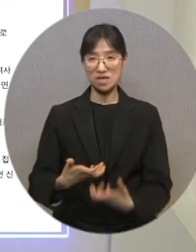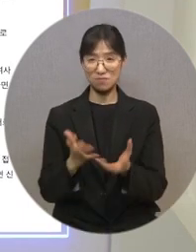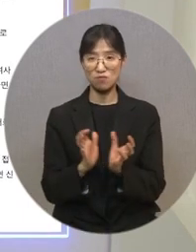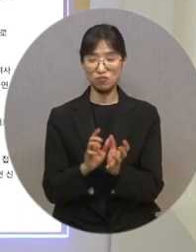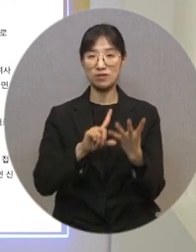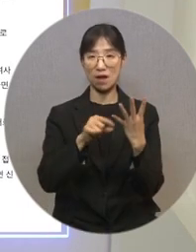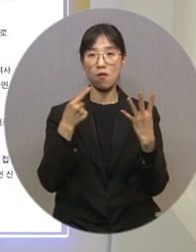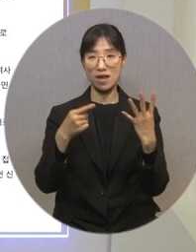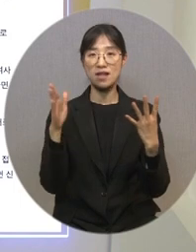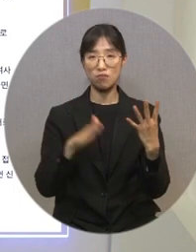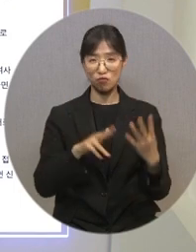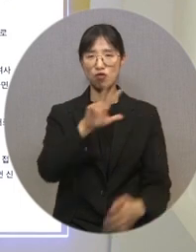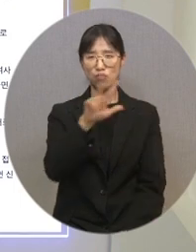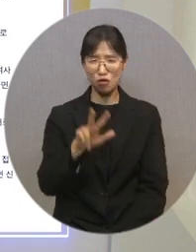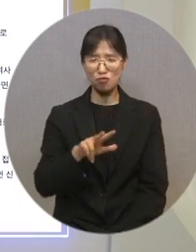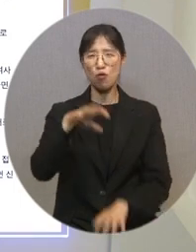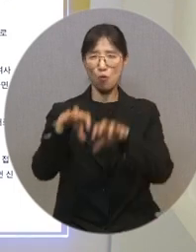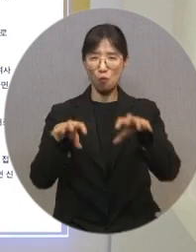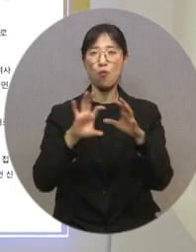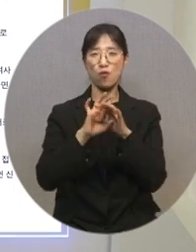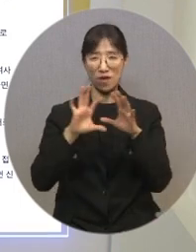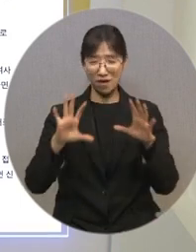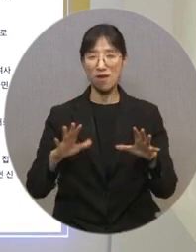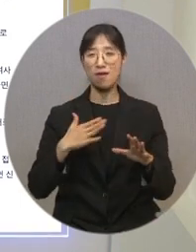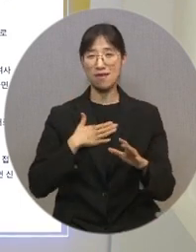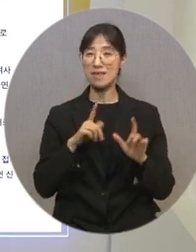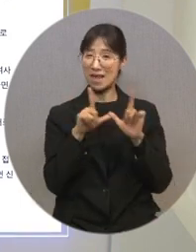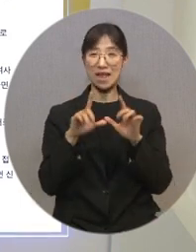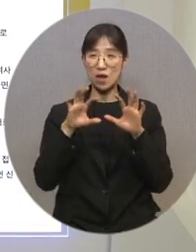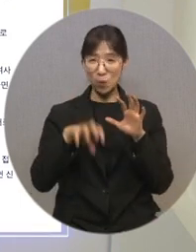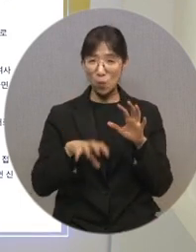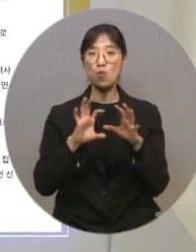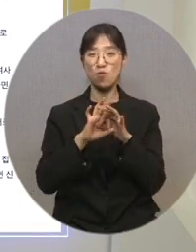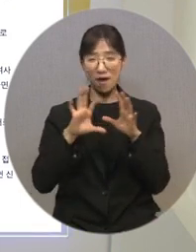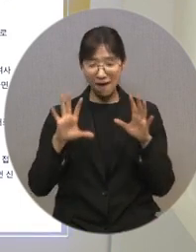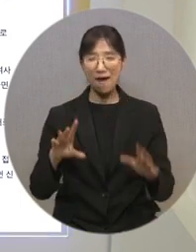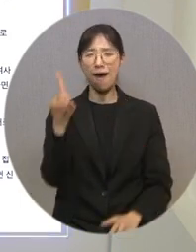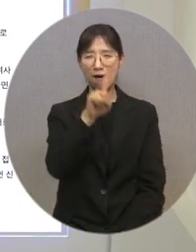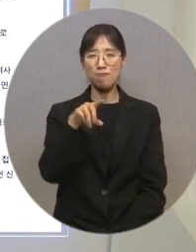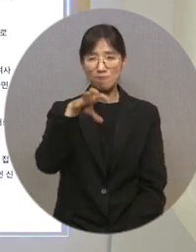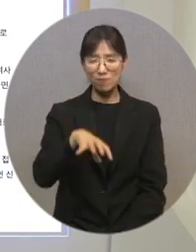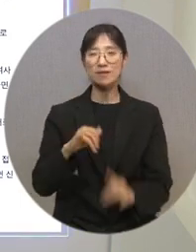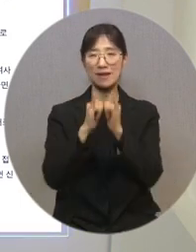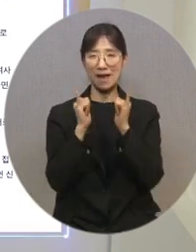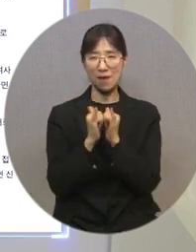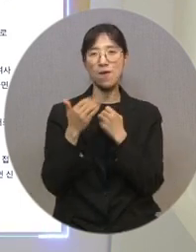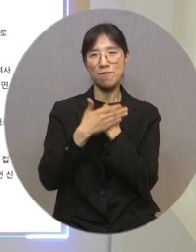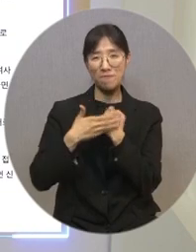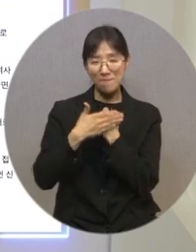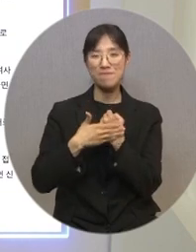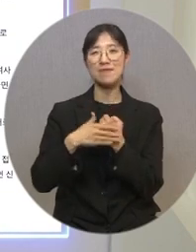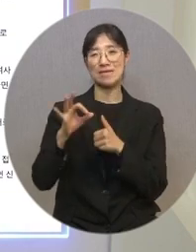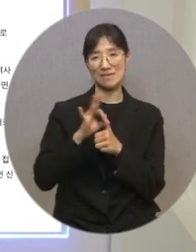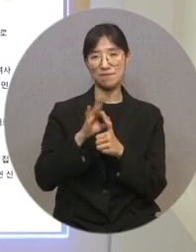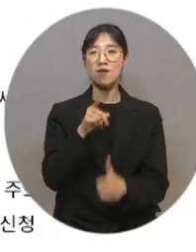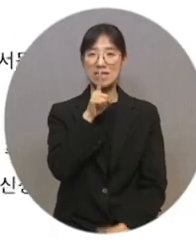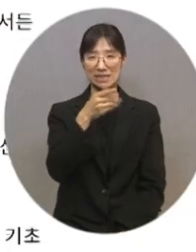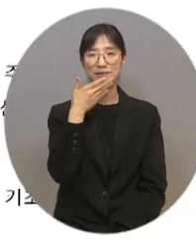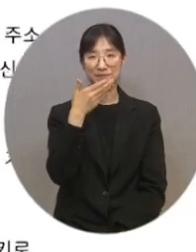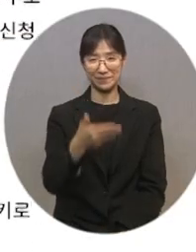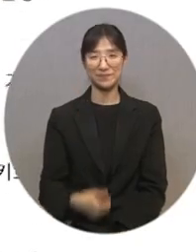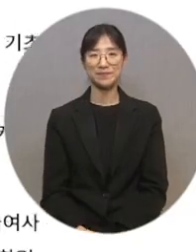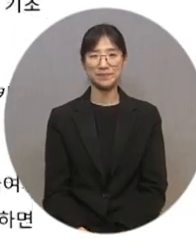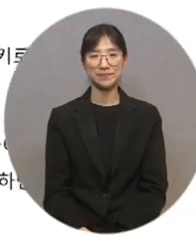1일부터 전국 어디서든 주민등록지와 상관없이 사회보장급여를 신청할 수 있다고 말했습니다